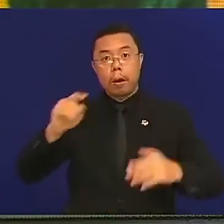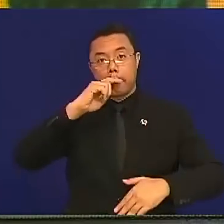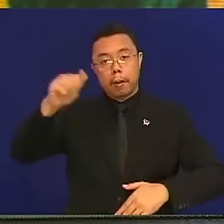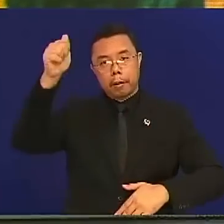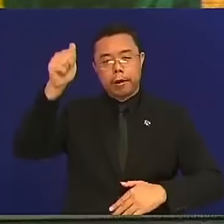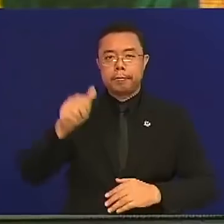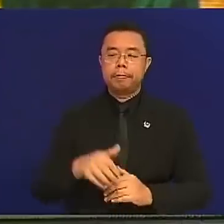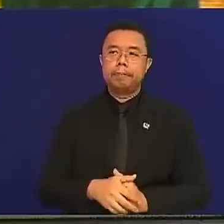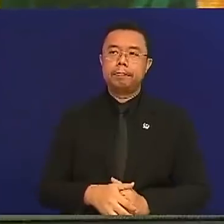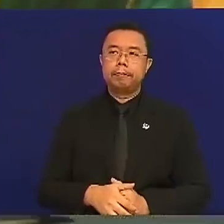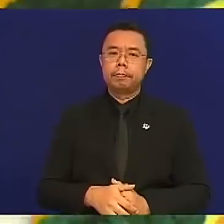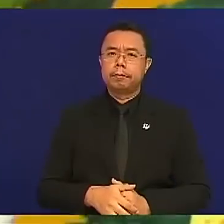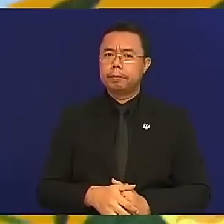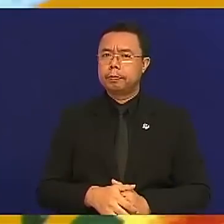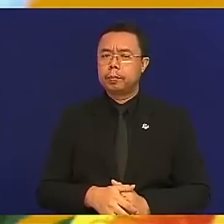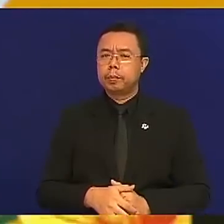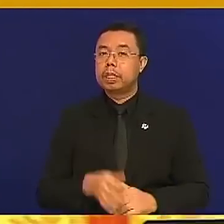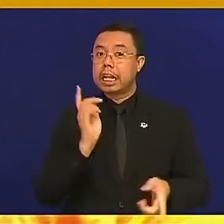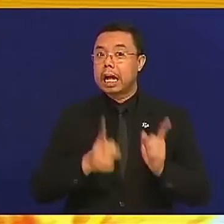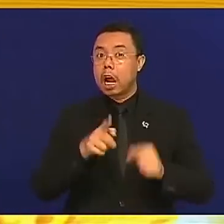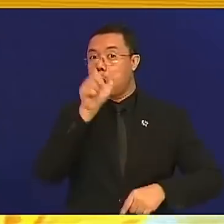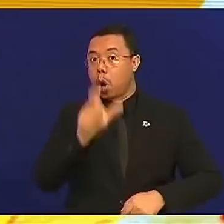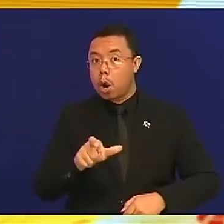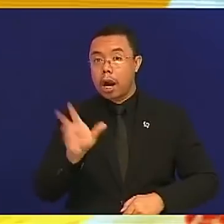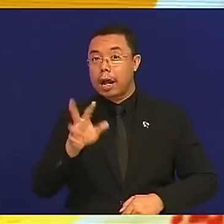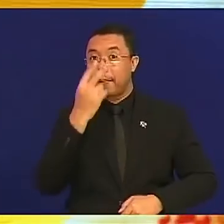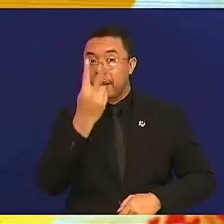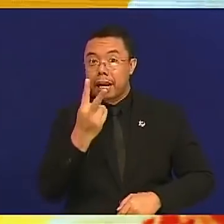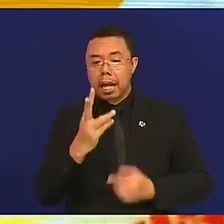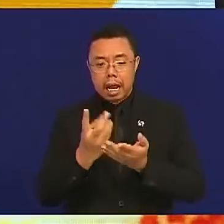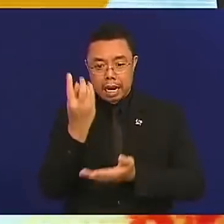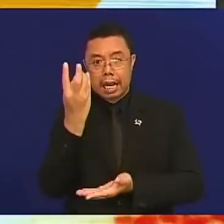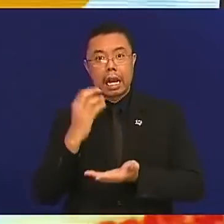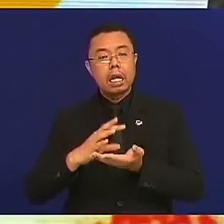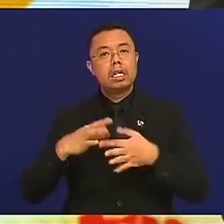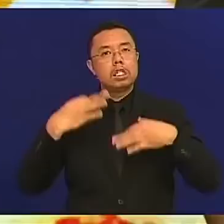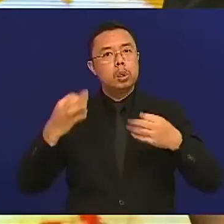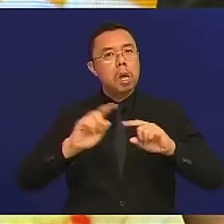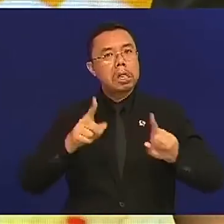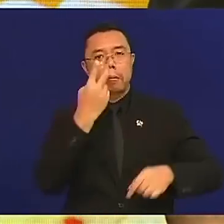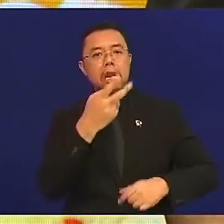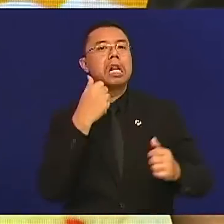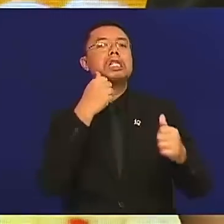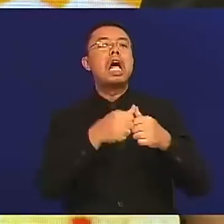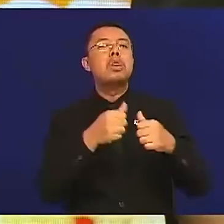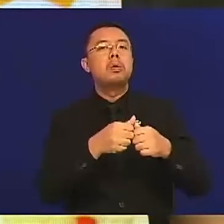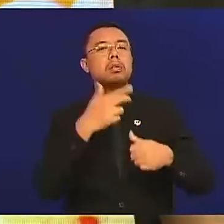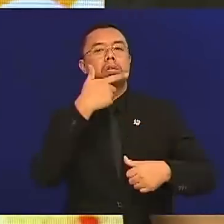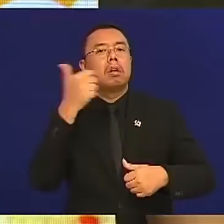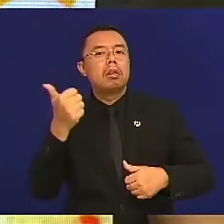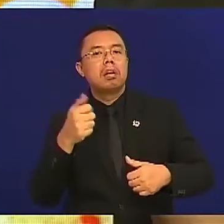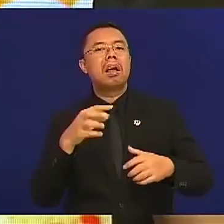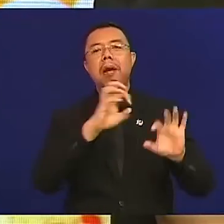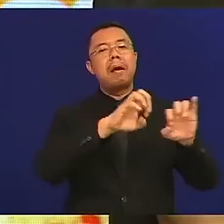Kalau orang tidak melihat nilai jiwa, tapi melihat status, kecantikan, dan